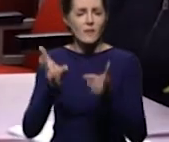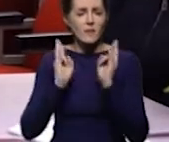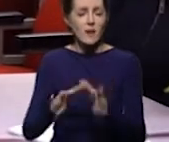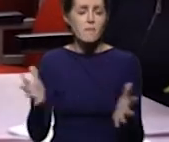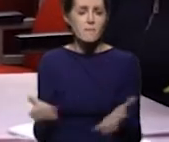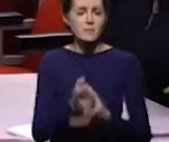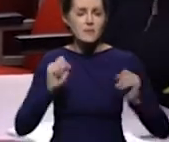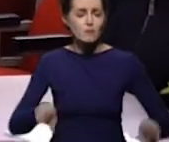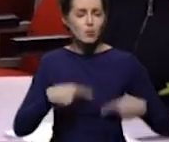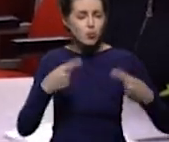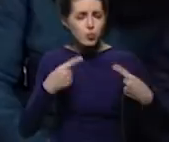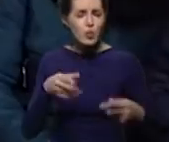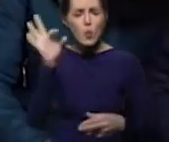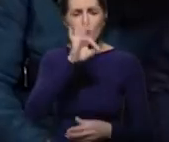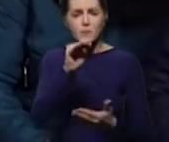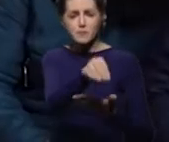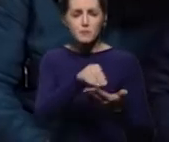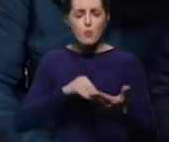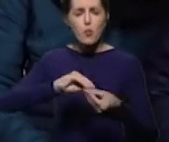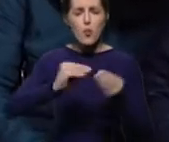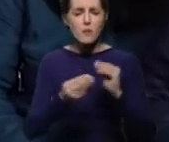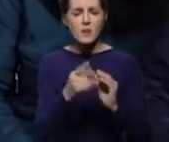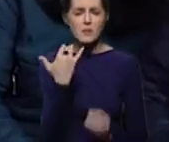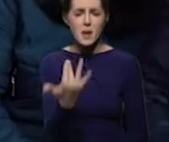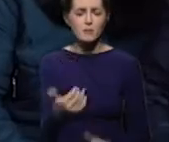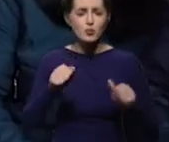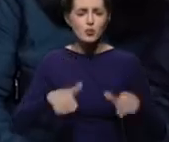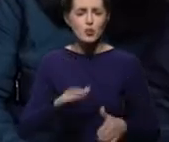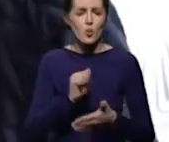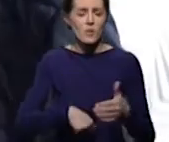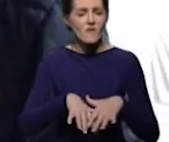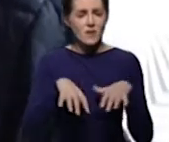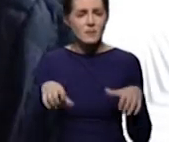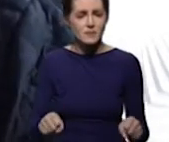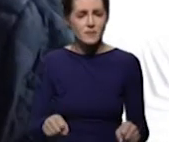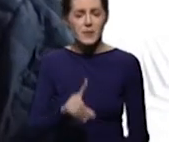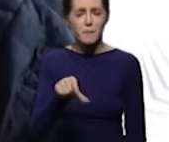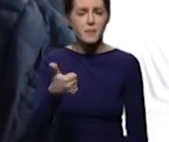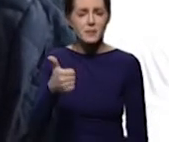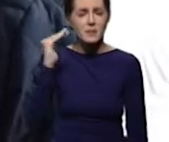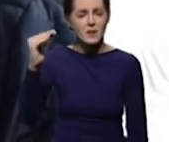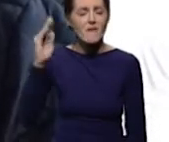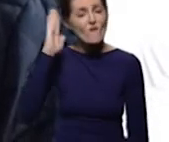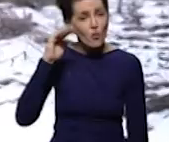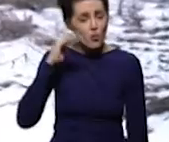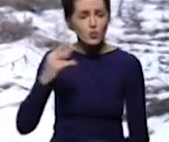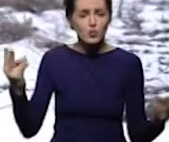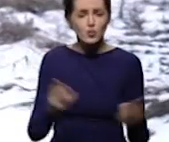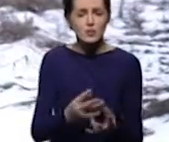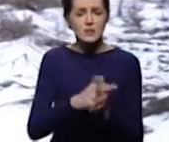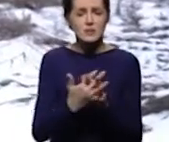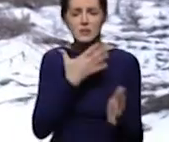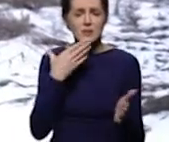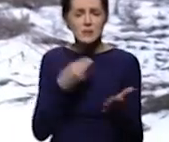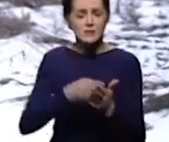склали список проблемних питань, вирішення яких вимагатимуть від влади. Перший пункт – вода. Селу потрібна